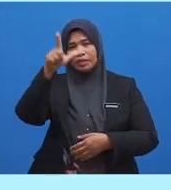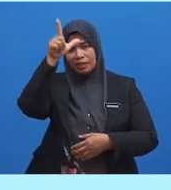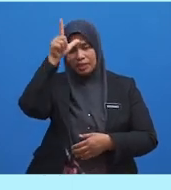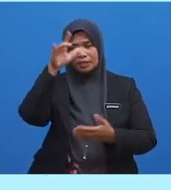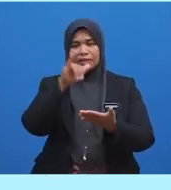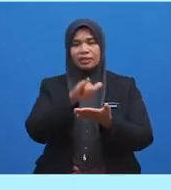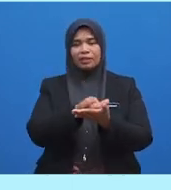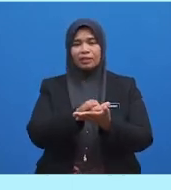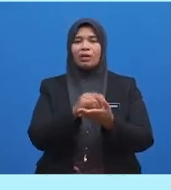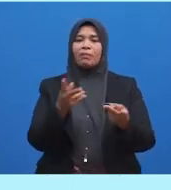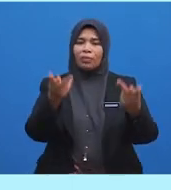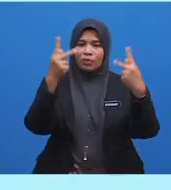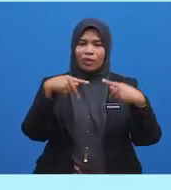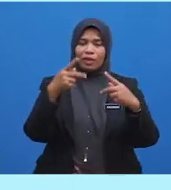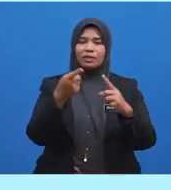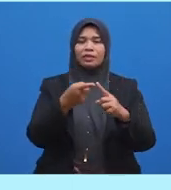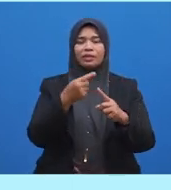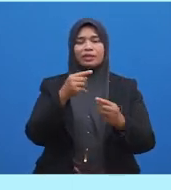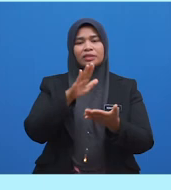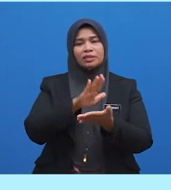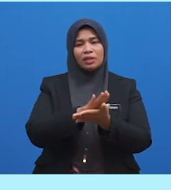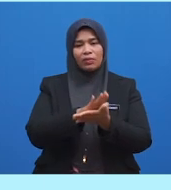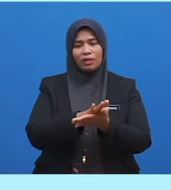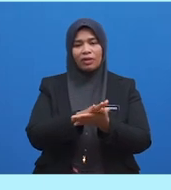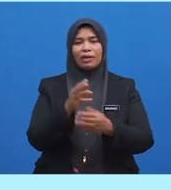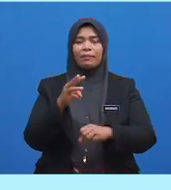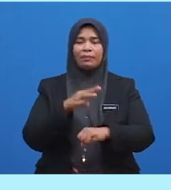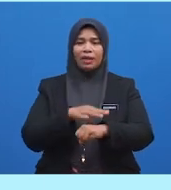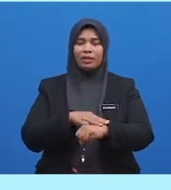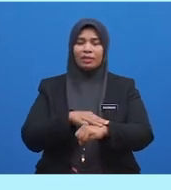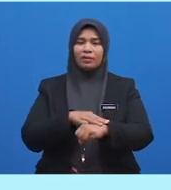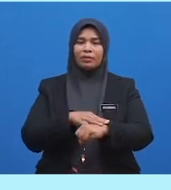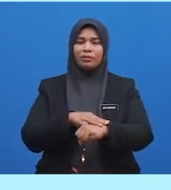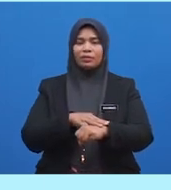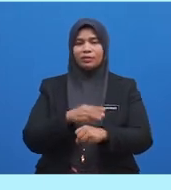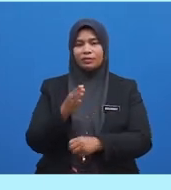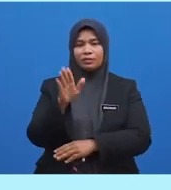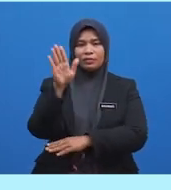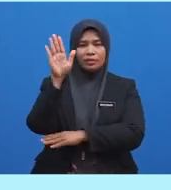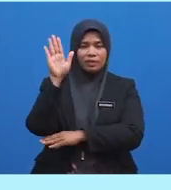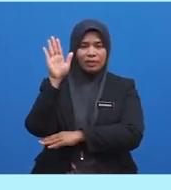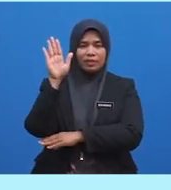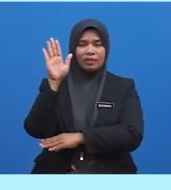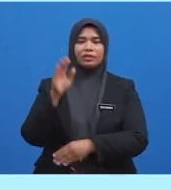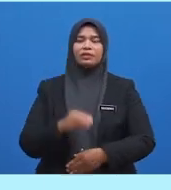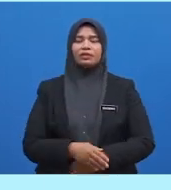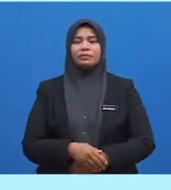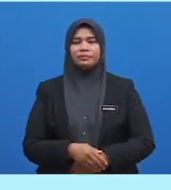itu pulang dari sekolah pada waktu tengah hari